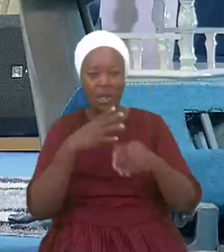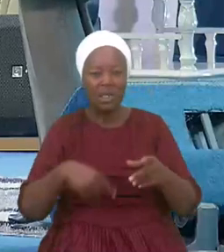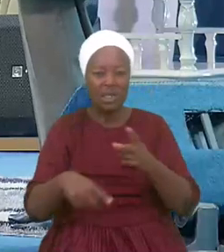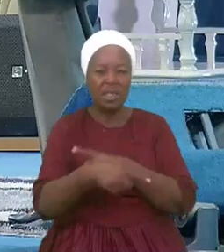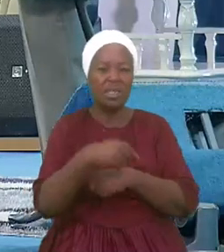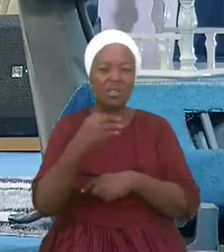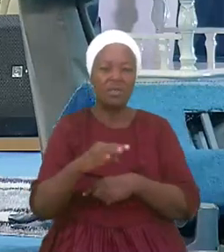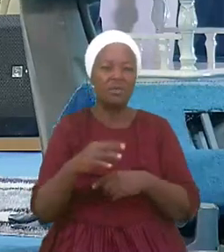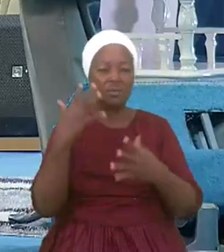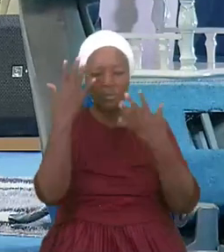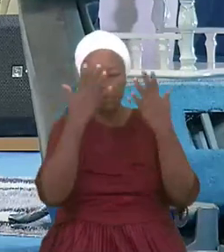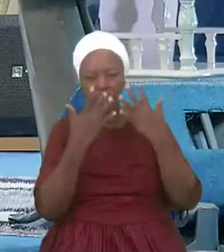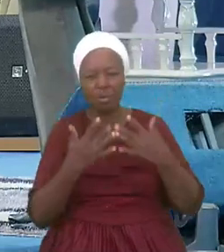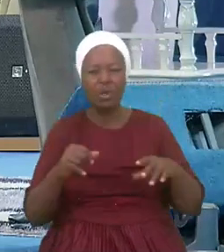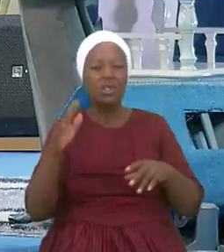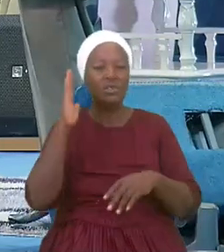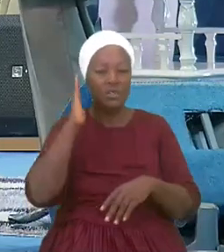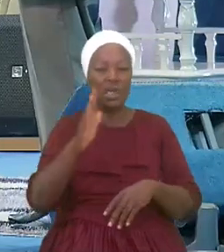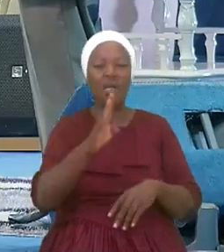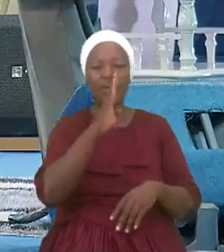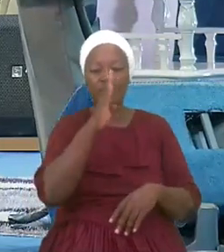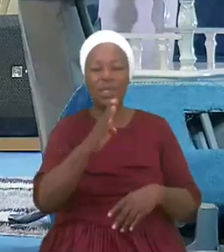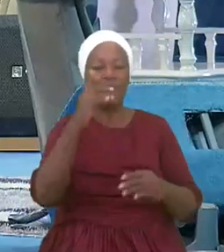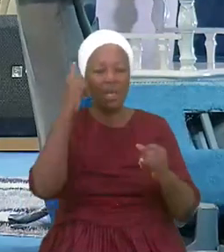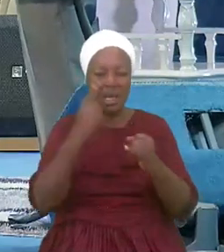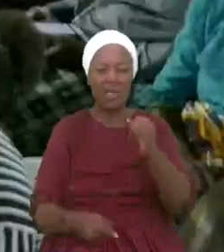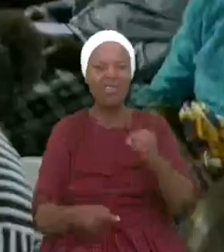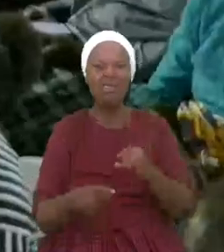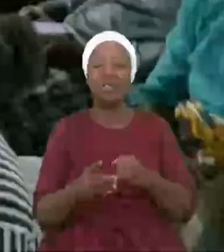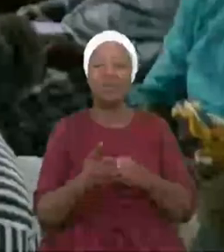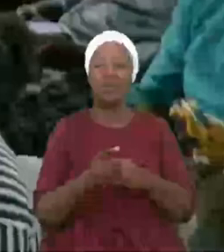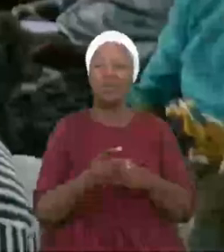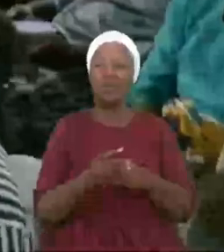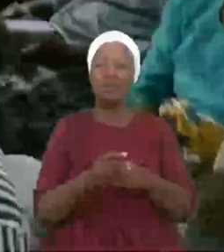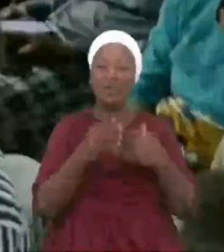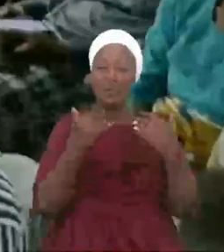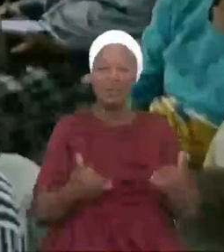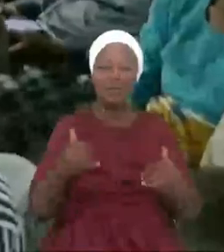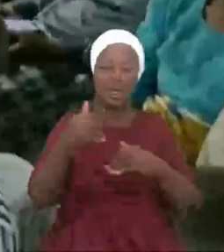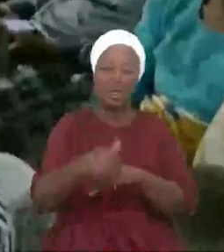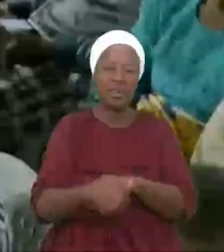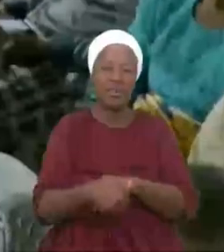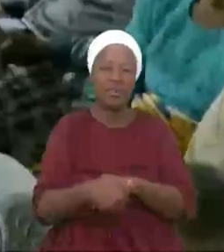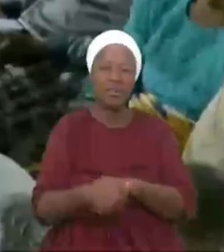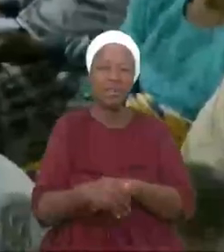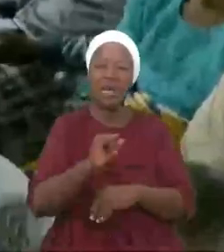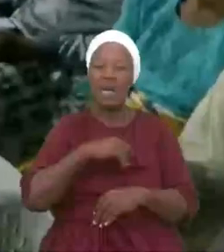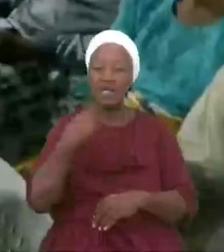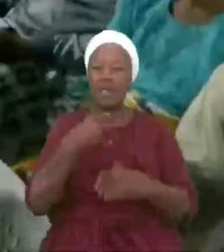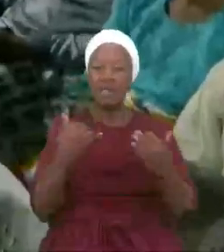les jours de pleurs les jours de larmes les jours d'angoisse seront